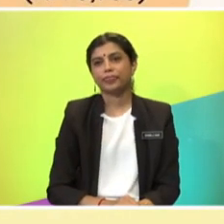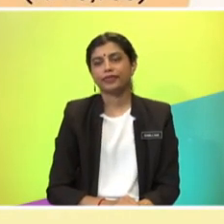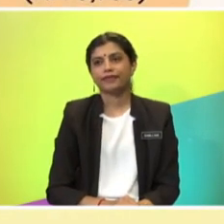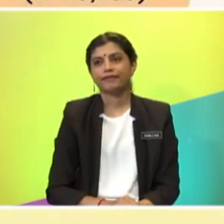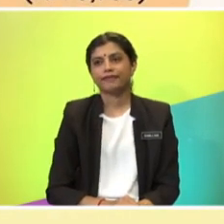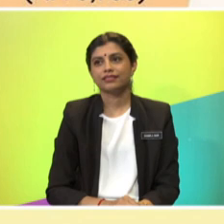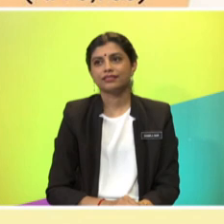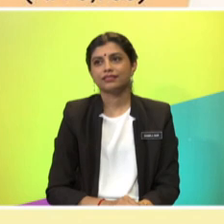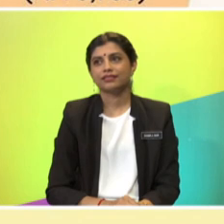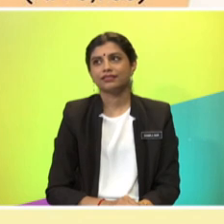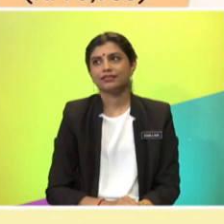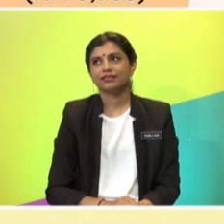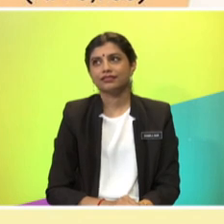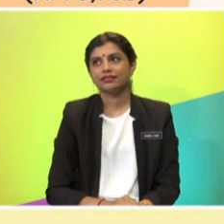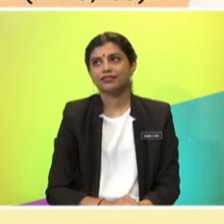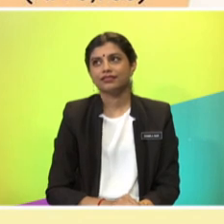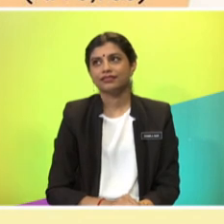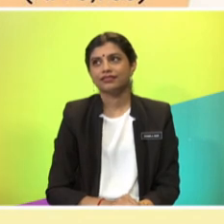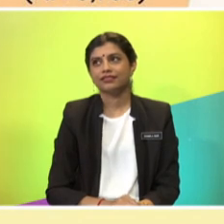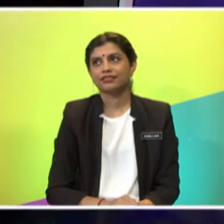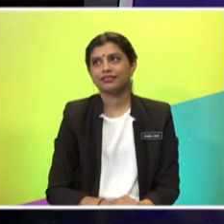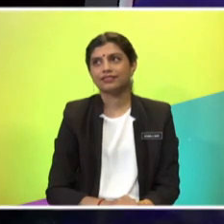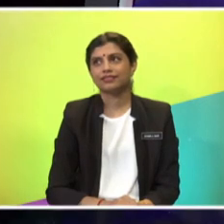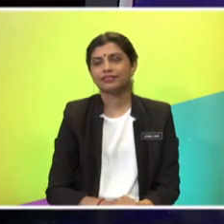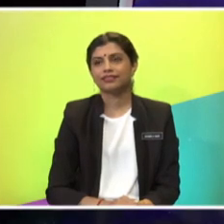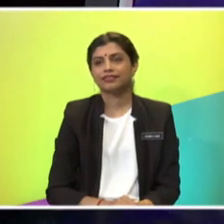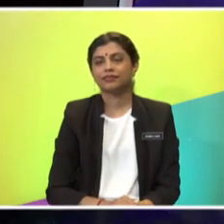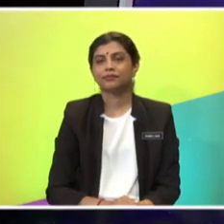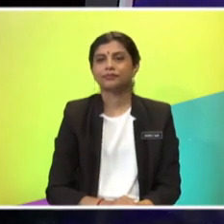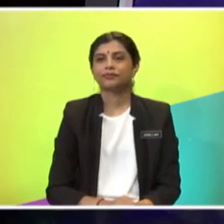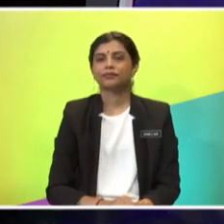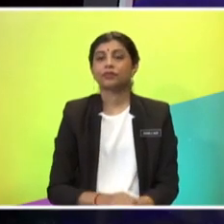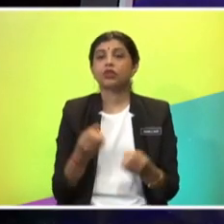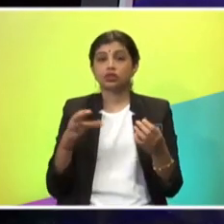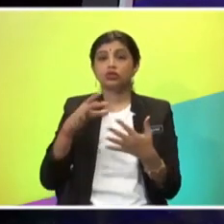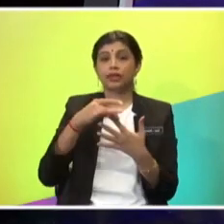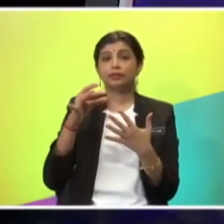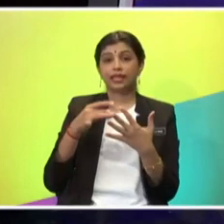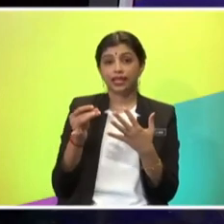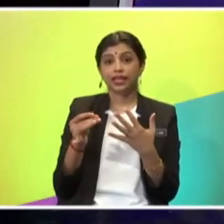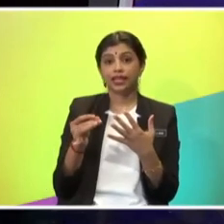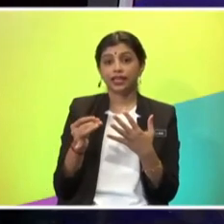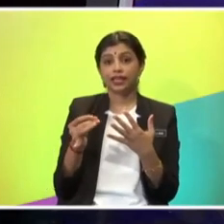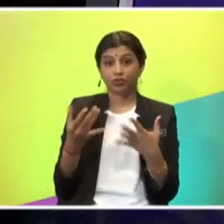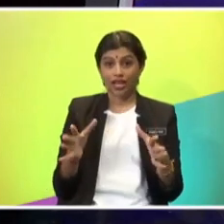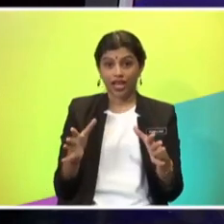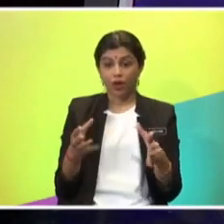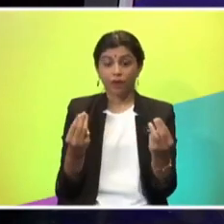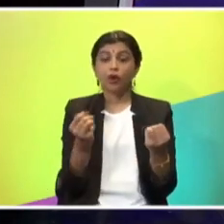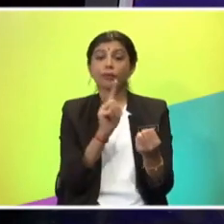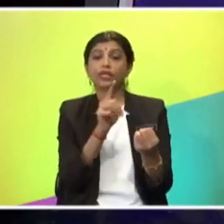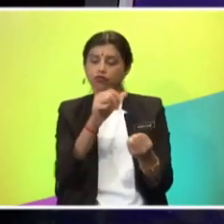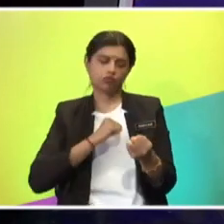Boleh. Okey. Nampaknya adik-adik kita dah tak sabar dan semua dah bersedia, cikgu. Okey, sekarang okey, dah pilih? Yep. Okey, sekarang cikgu